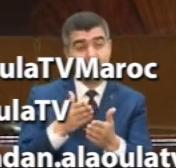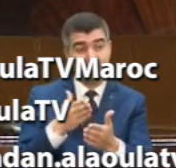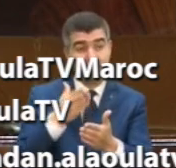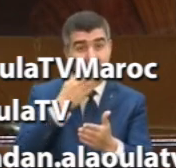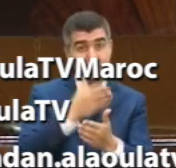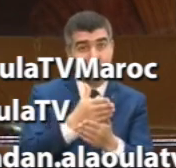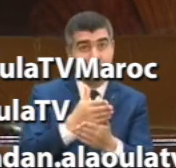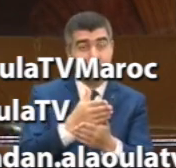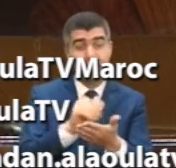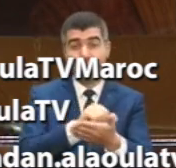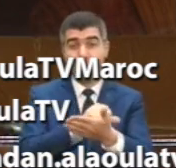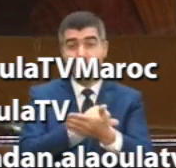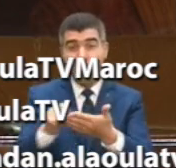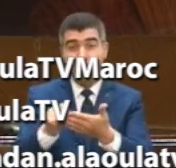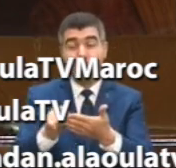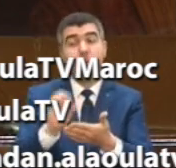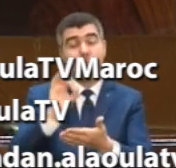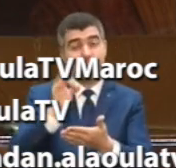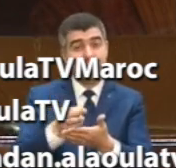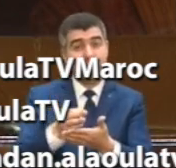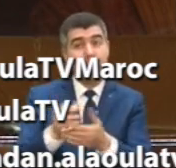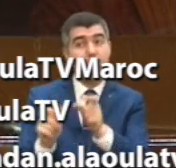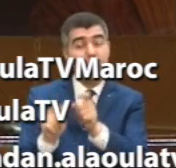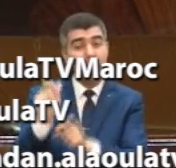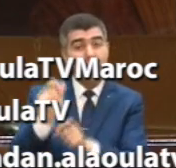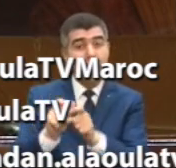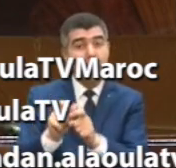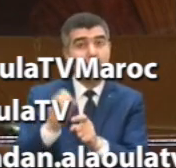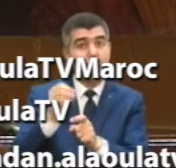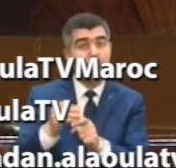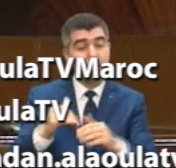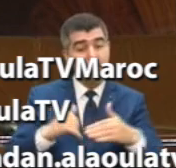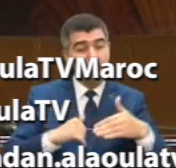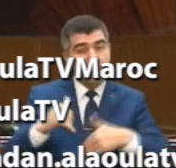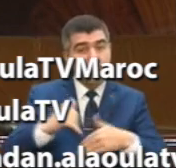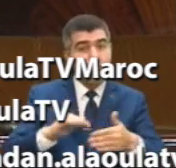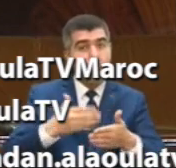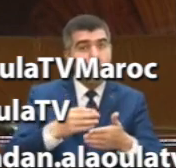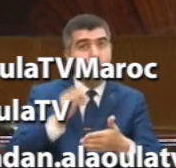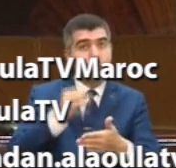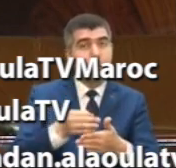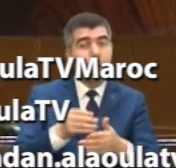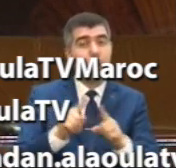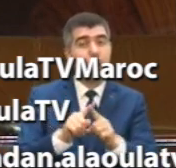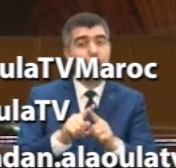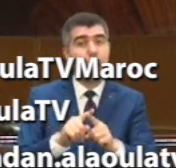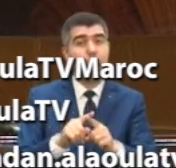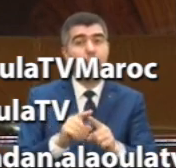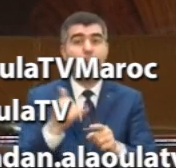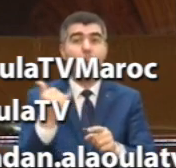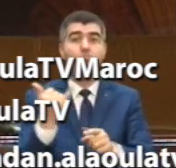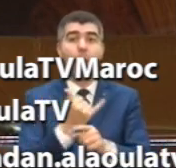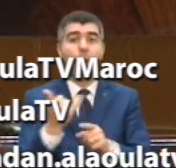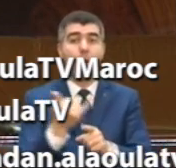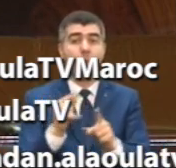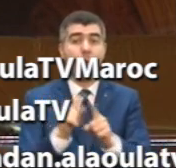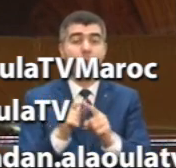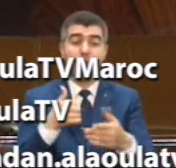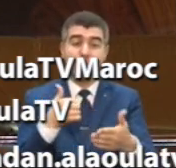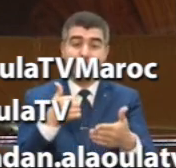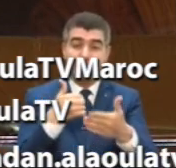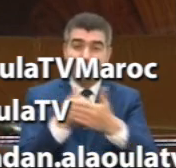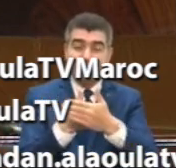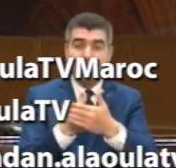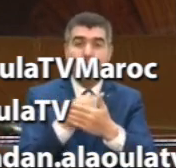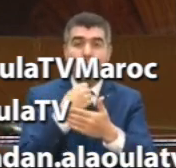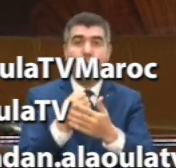دام المواطن يؤدي بثمن الخدمة ما دام الأمر يتعلق بمرفق عمومي. سلامة الطرقات تعني أيضا الوقاية من حوادث السير